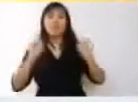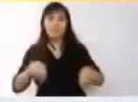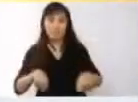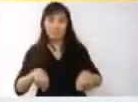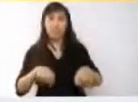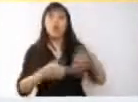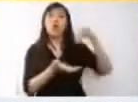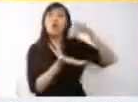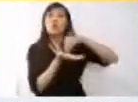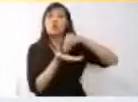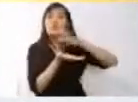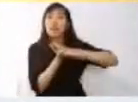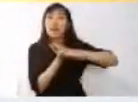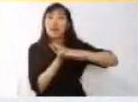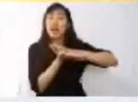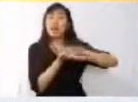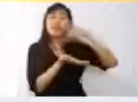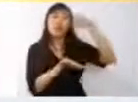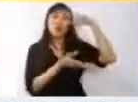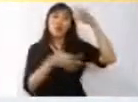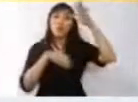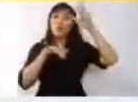Good morning, Secretary Roque.